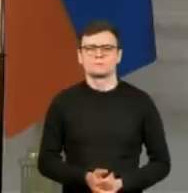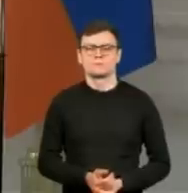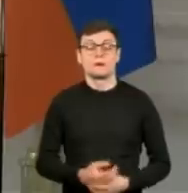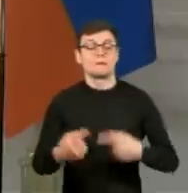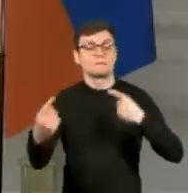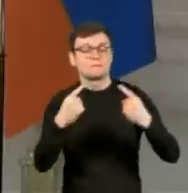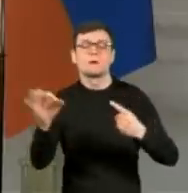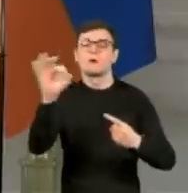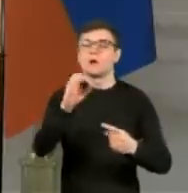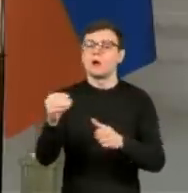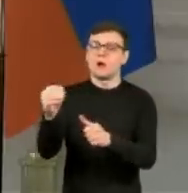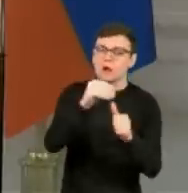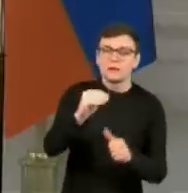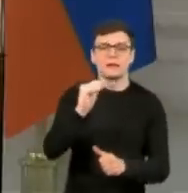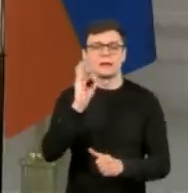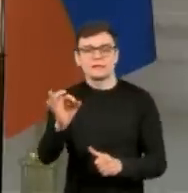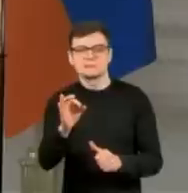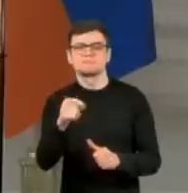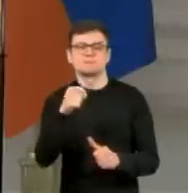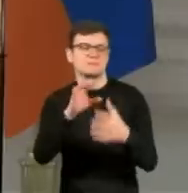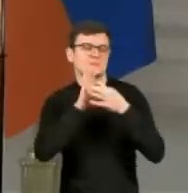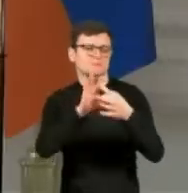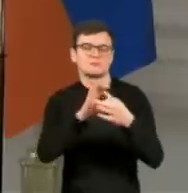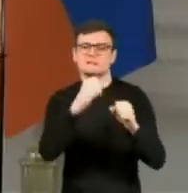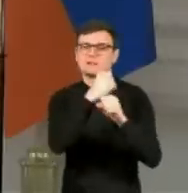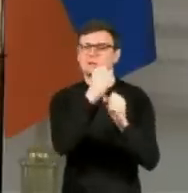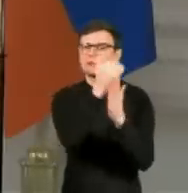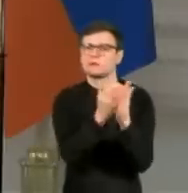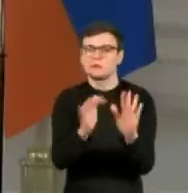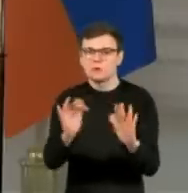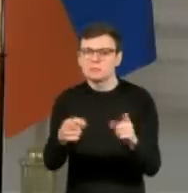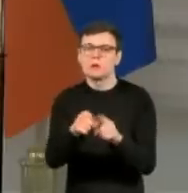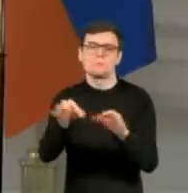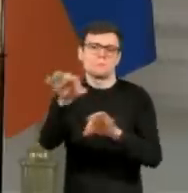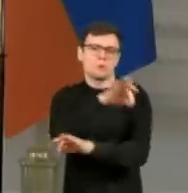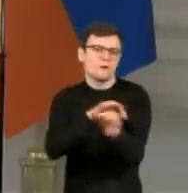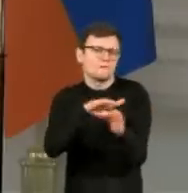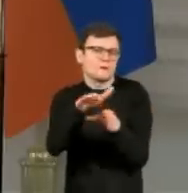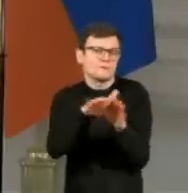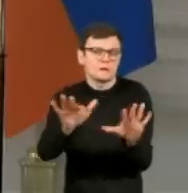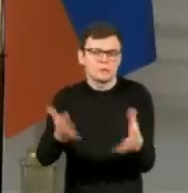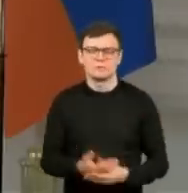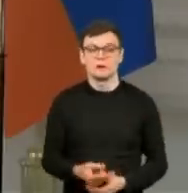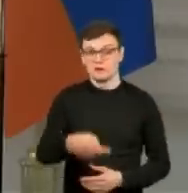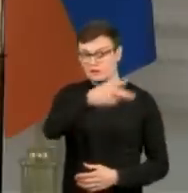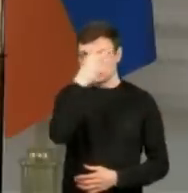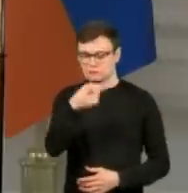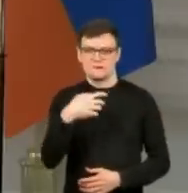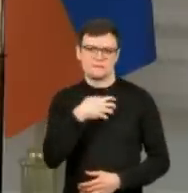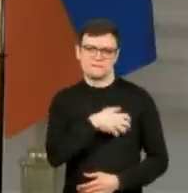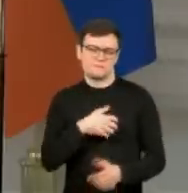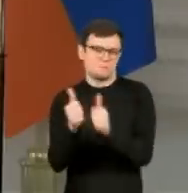ES partnerystės darbotvarkę ir pagal ją įgyvendinamus projektus. Lietuva yra vienas svarbiausių mūsų partnerių